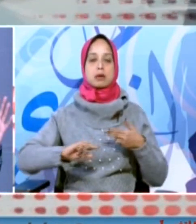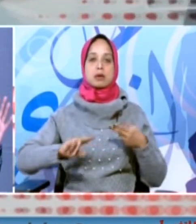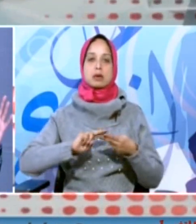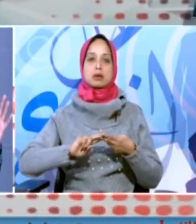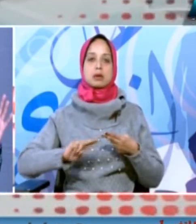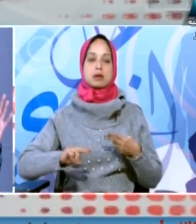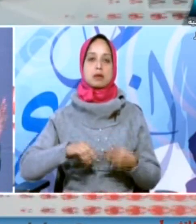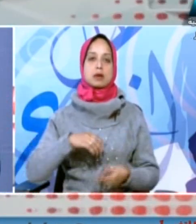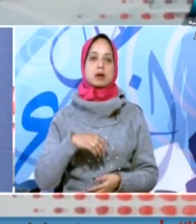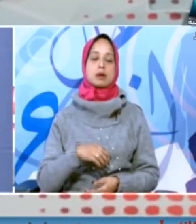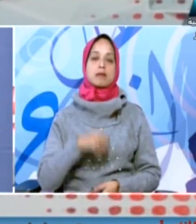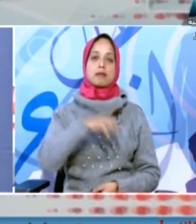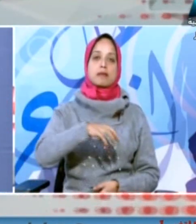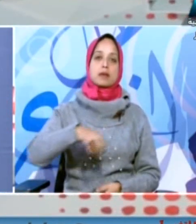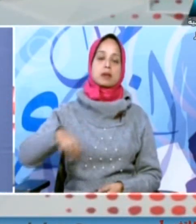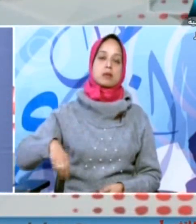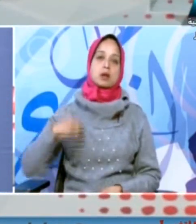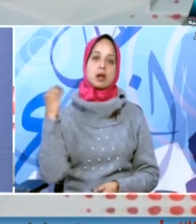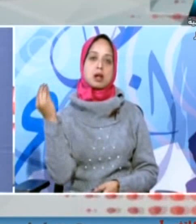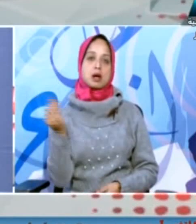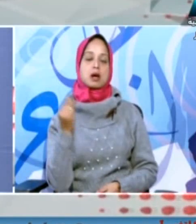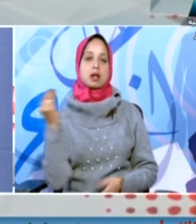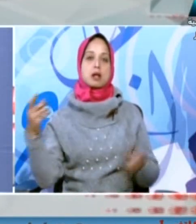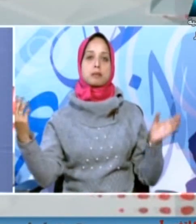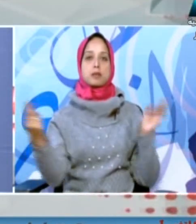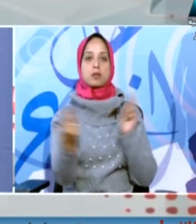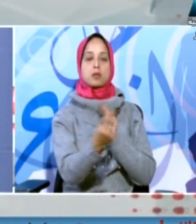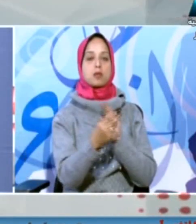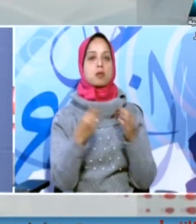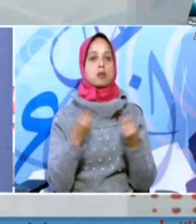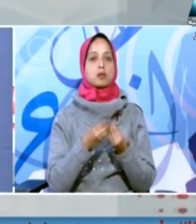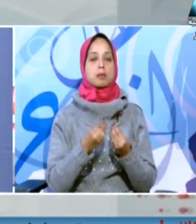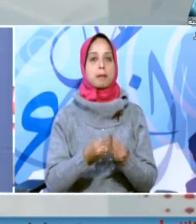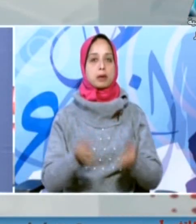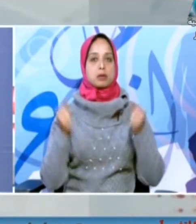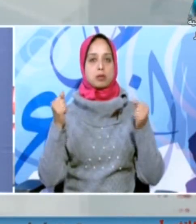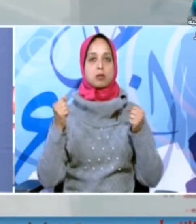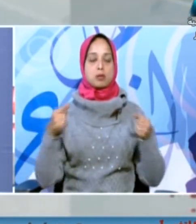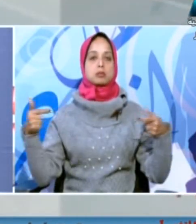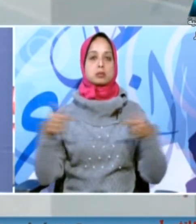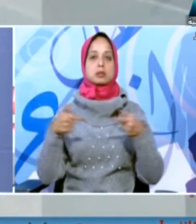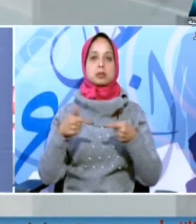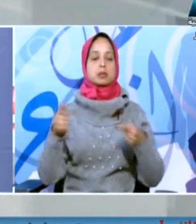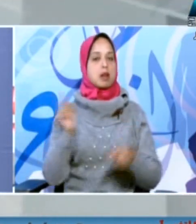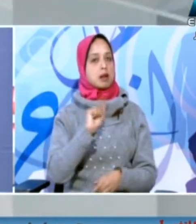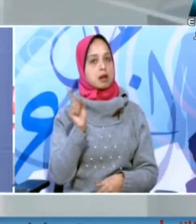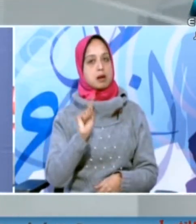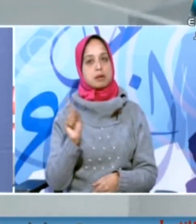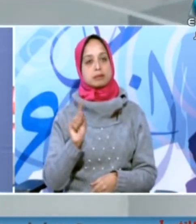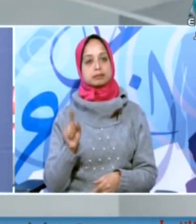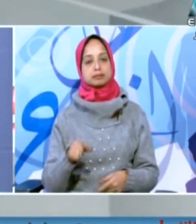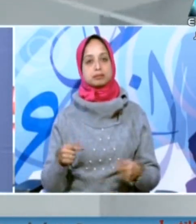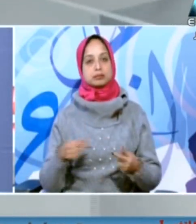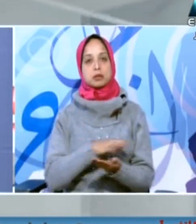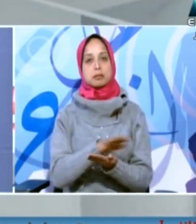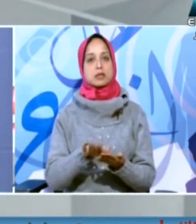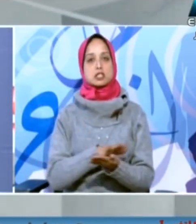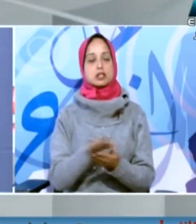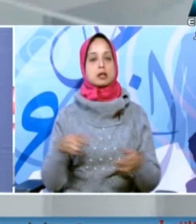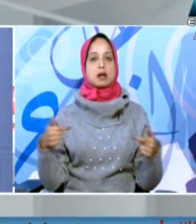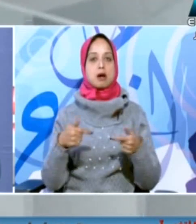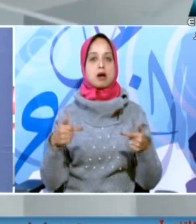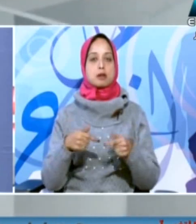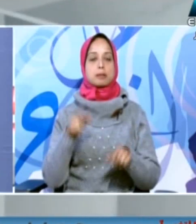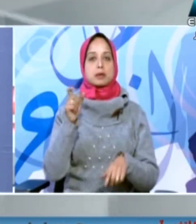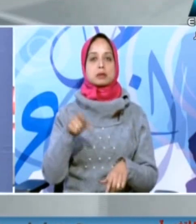خاصة. بدل ما نستخدم القوة نضرب بعضينا، دولتين عندهم مشكلة بدل ما يضربوا بعض ويعملوا مشاكل مع بعض وحروب وناس